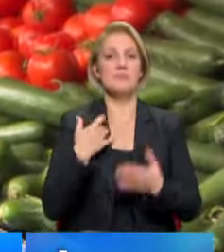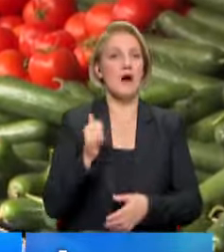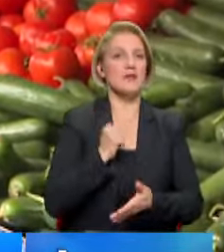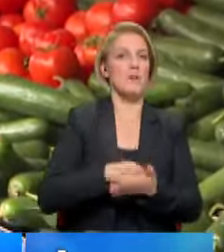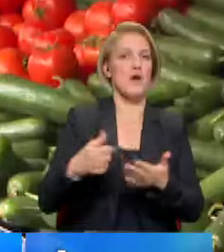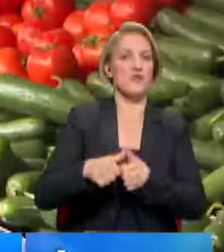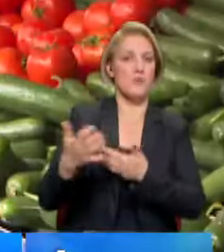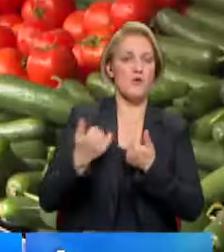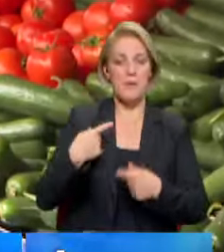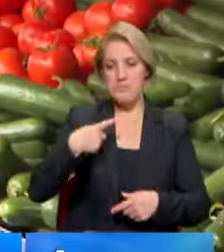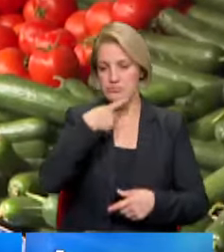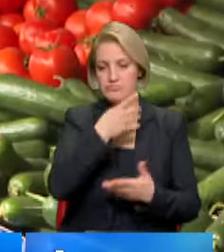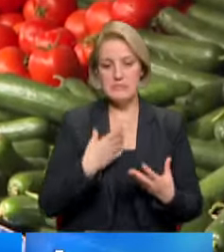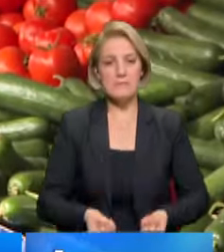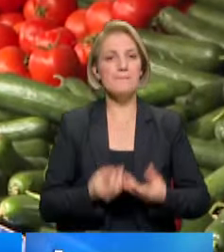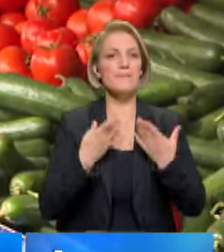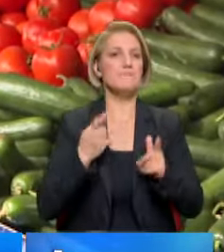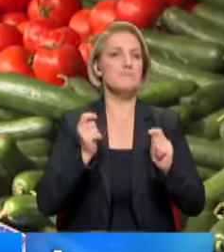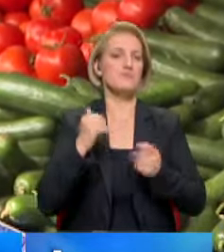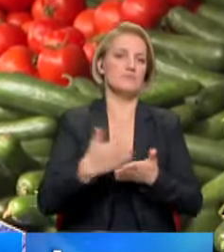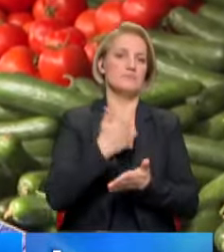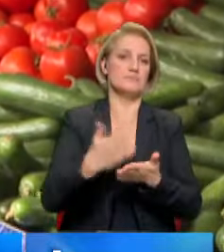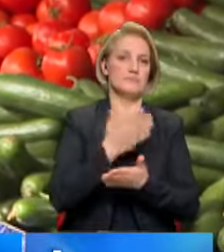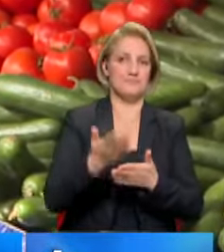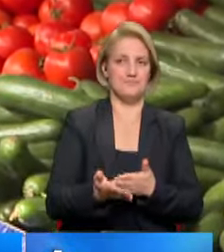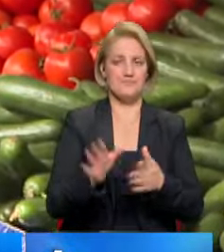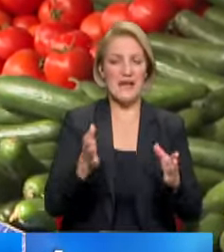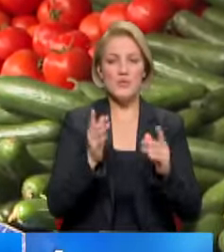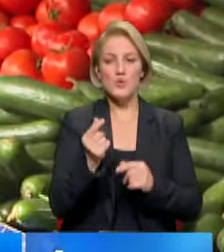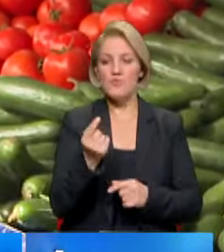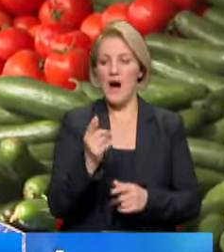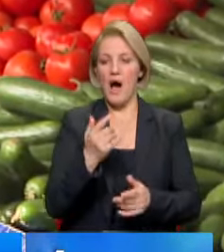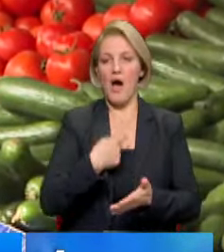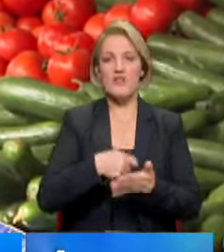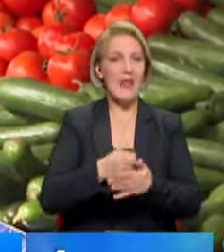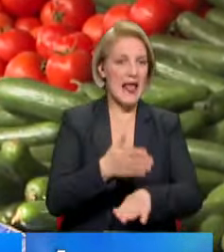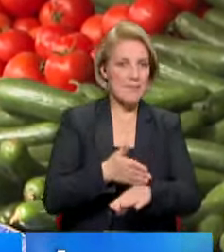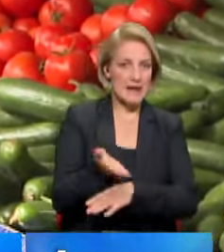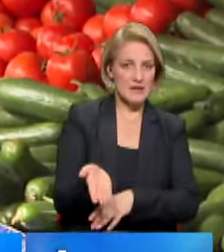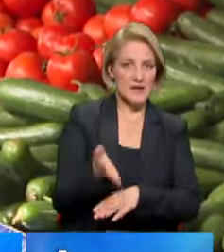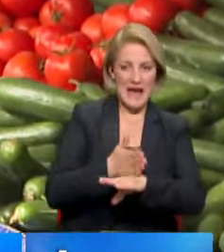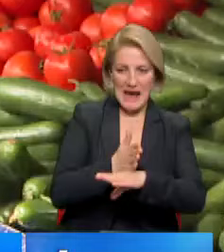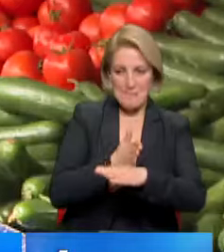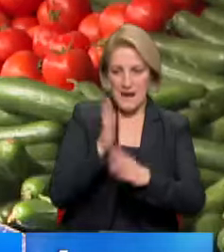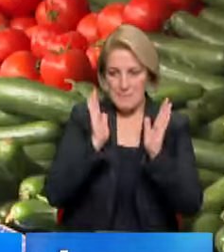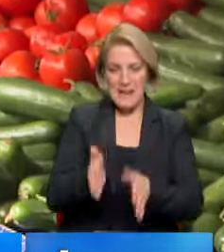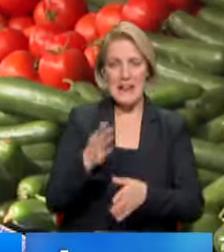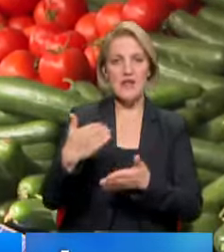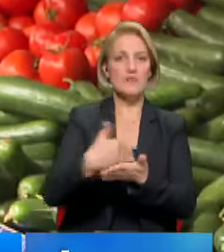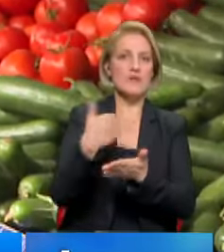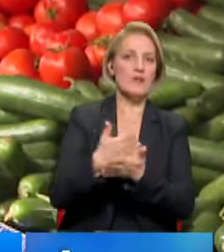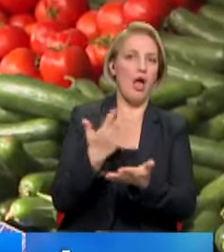çalışıyor. Zorlanıyoruz. Yetişmediği zaman mecbur kartlara yöneliyoruz. En küçük alışveriş mesela ekmek. Yeri geldiği zaman ekmeği de